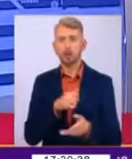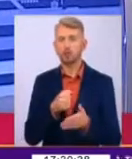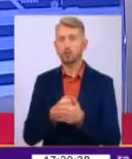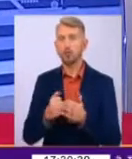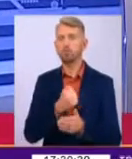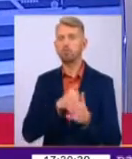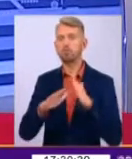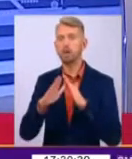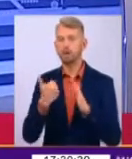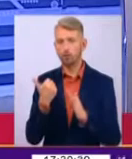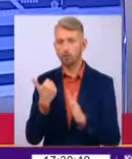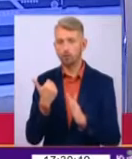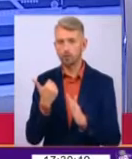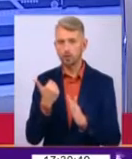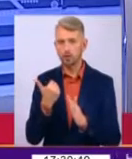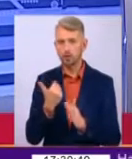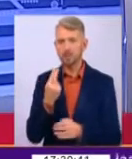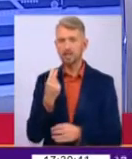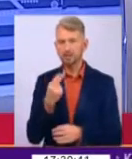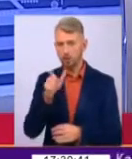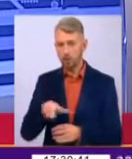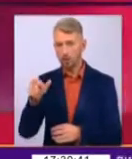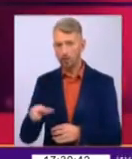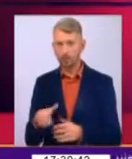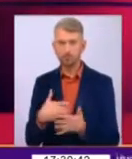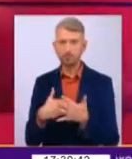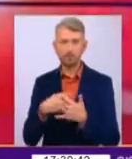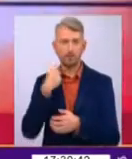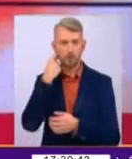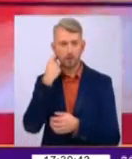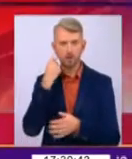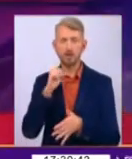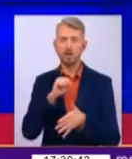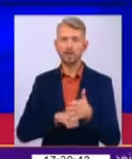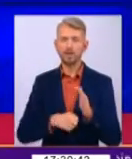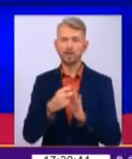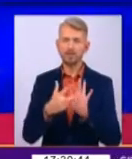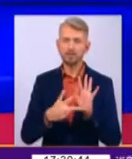призову цивільних осіб десь у возрасті від